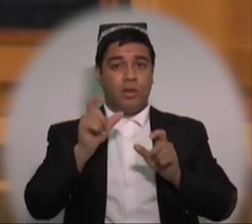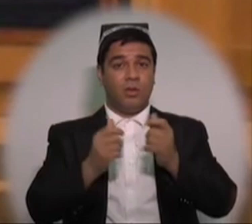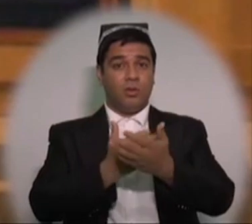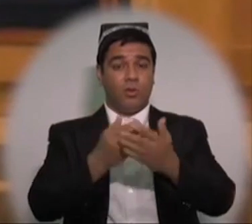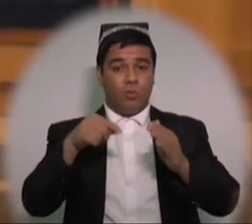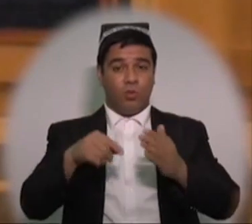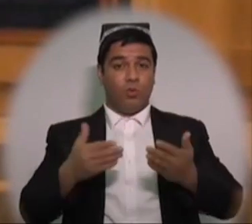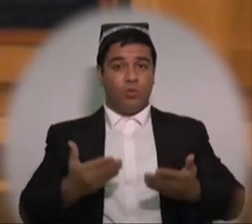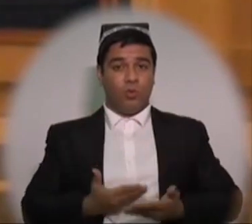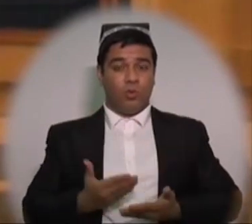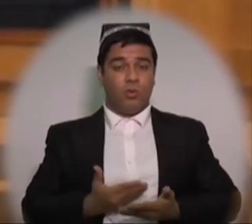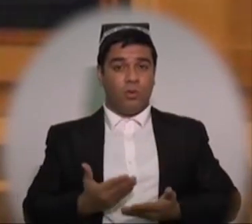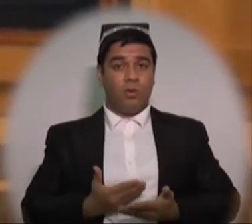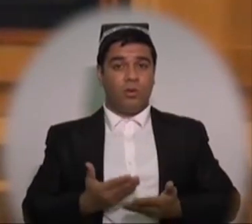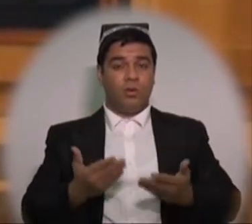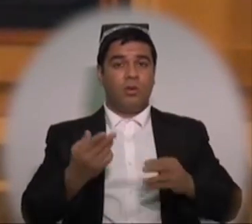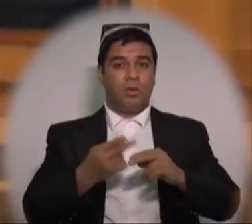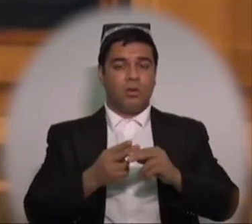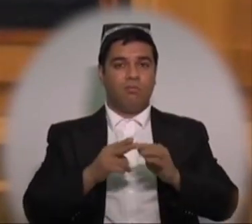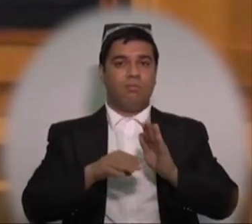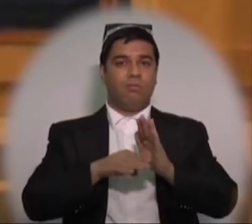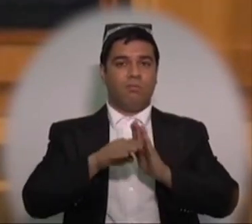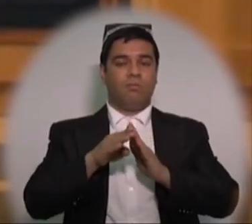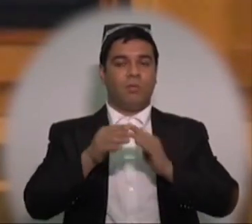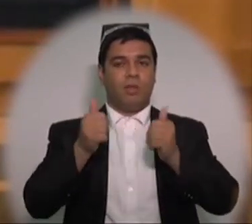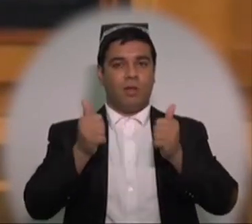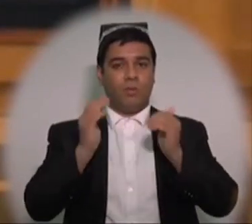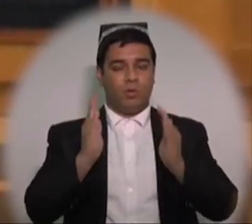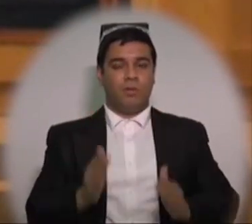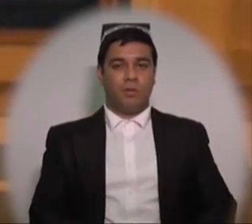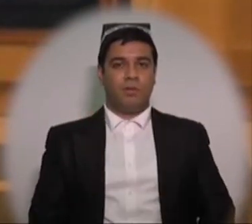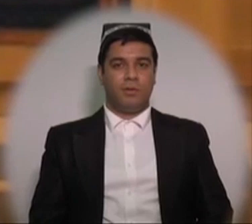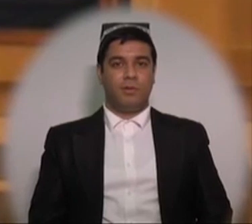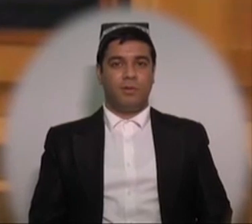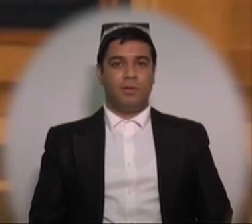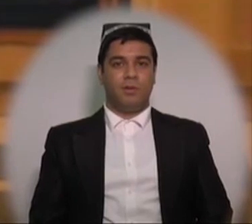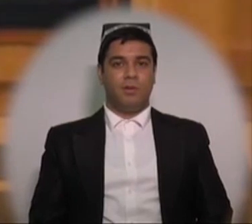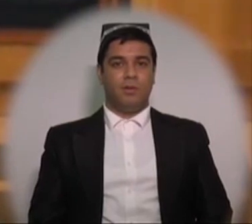insonni bu dunyodagi hayotini, saodatini omillaridan bir omil ekan.